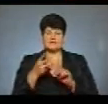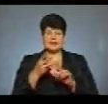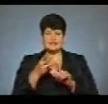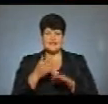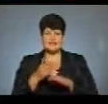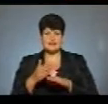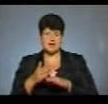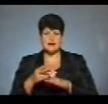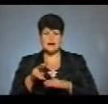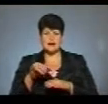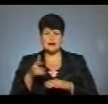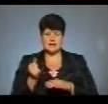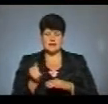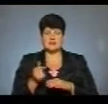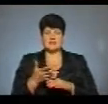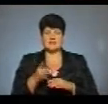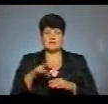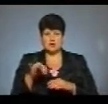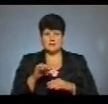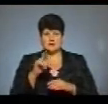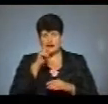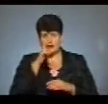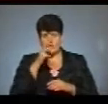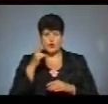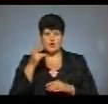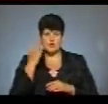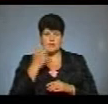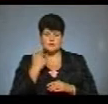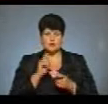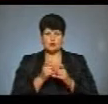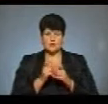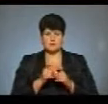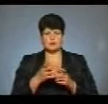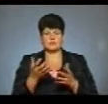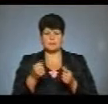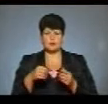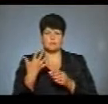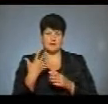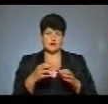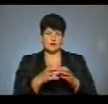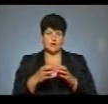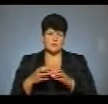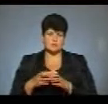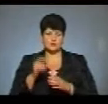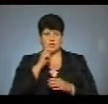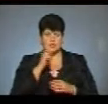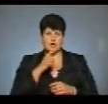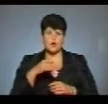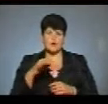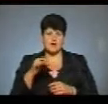Ліги Європи з греко-римської боротьби. Участь беруть 5 команд з Угорщини, Румунії, Молдови, Хорватії та України.